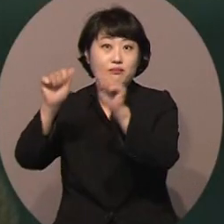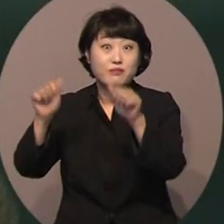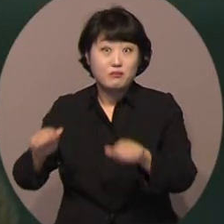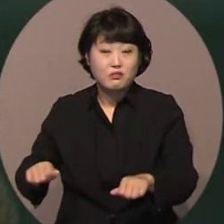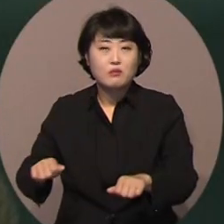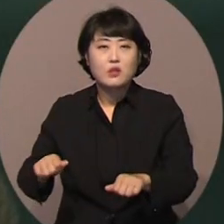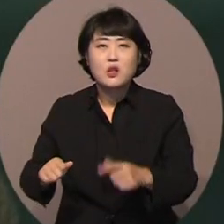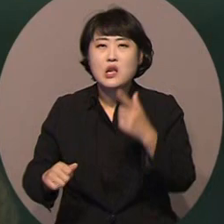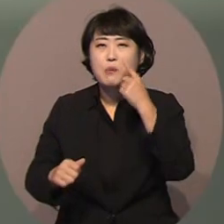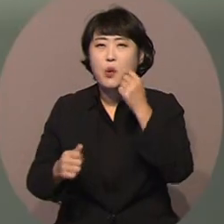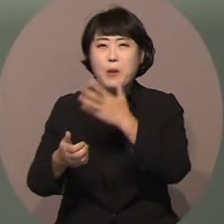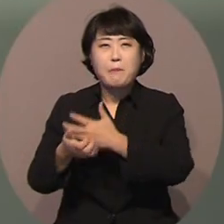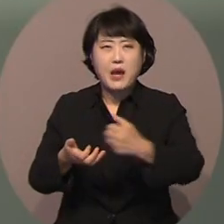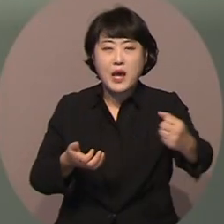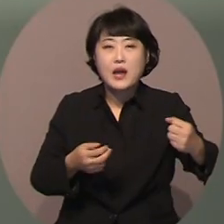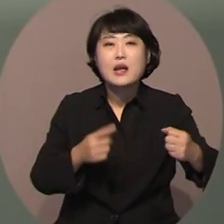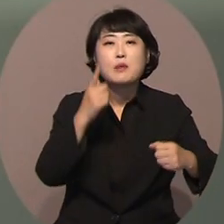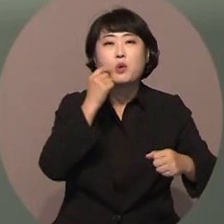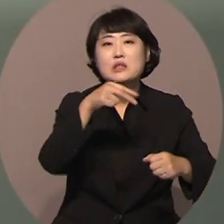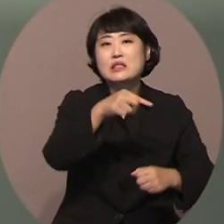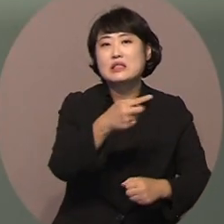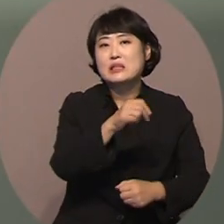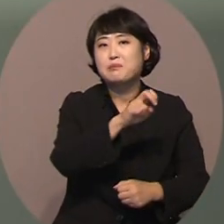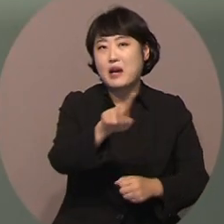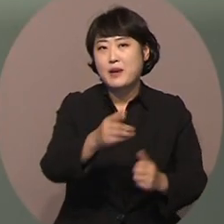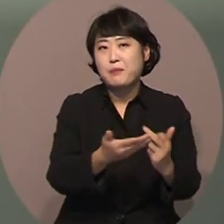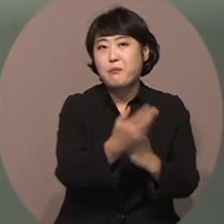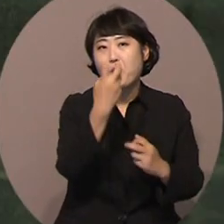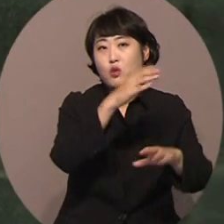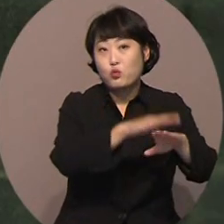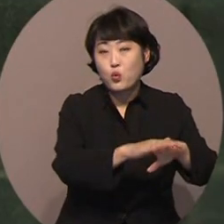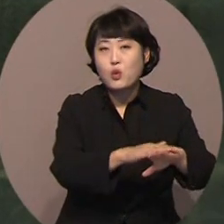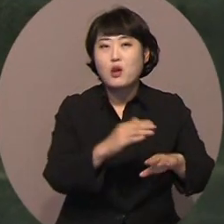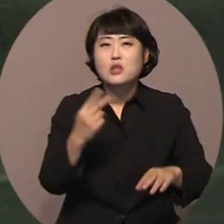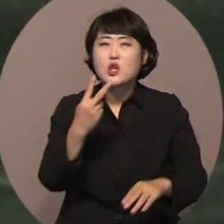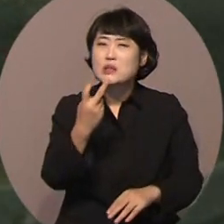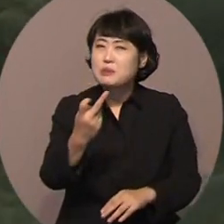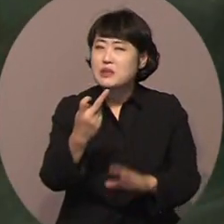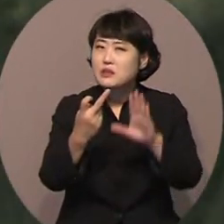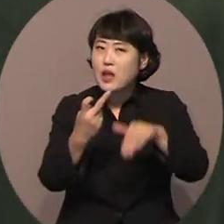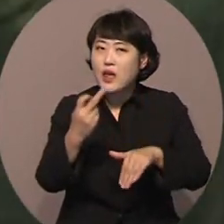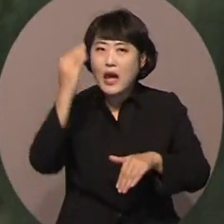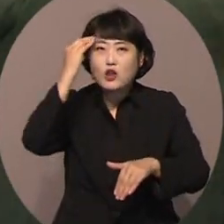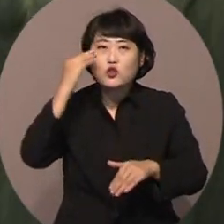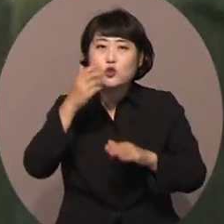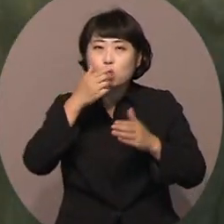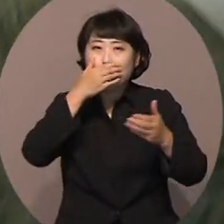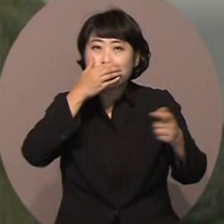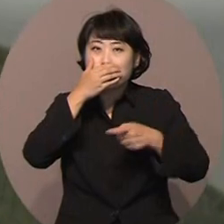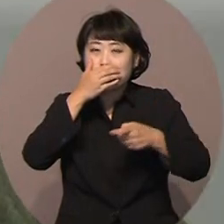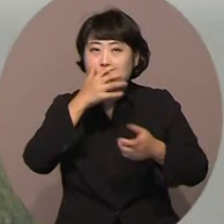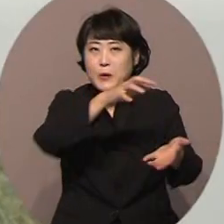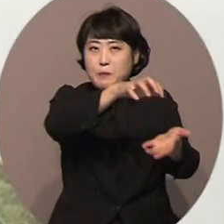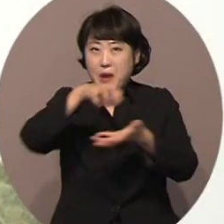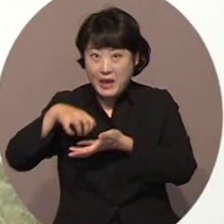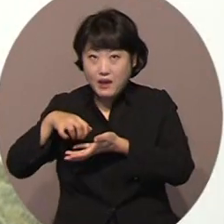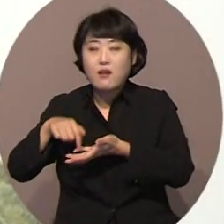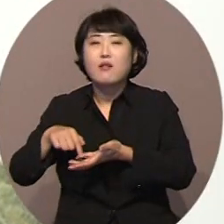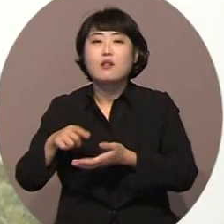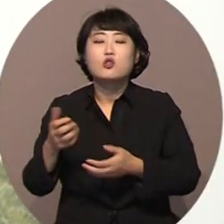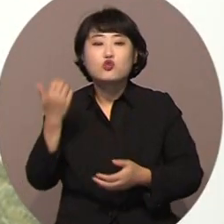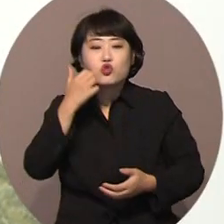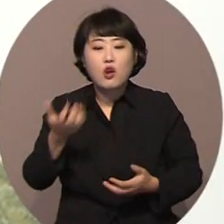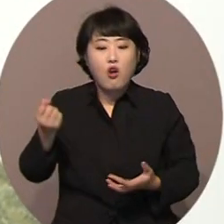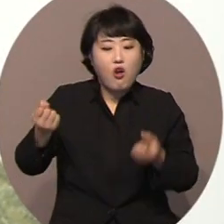일본 쓰시마섬에 사찰해 있었는데 지난 2012년 한국 절도범이 훔쳐 국내로 밀반입하면서 소유권 분쟁은